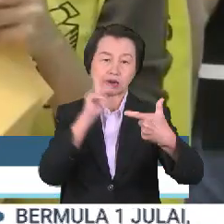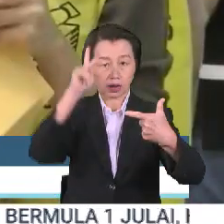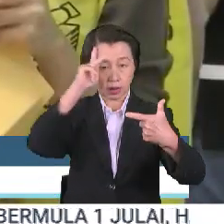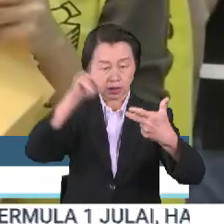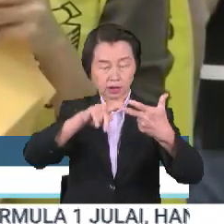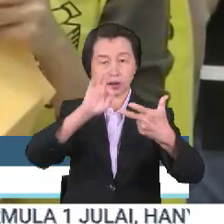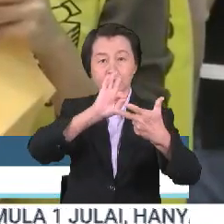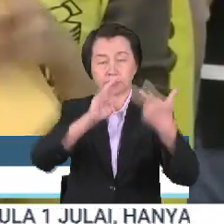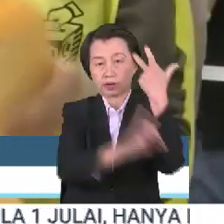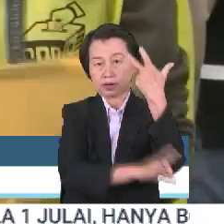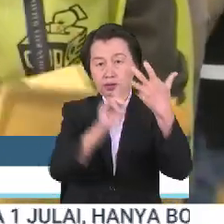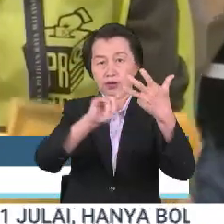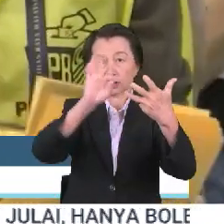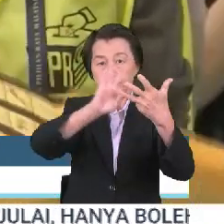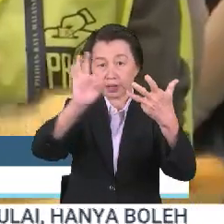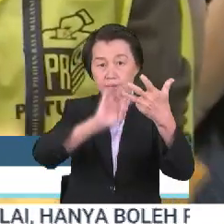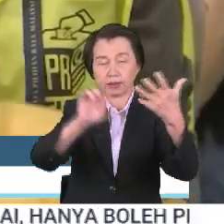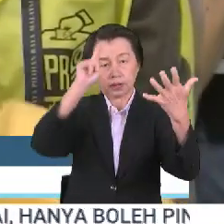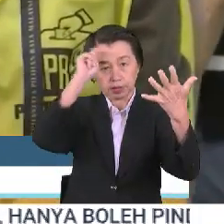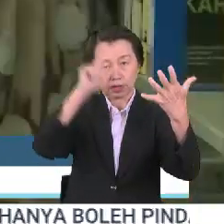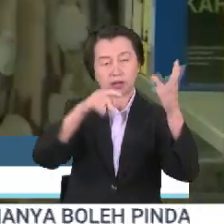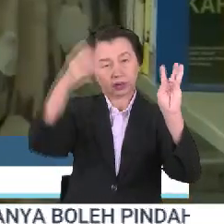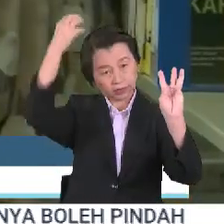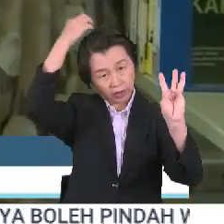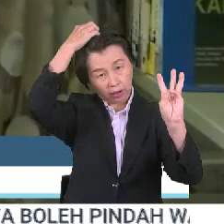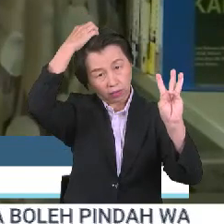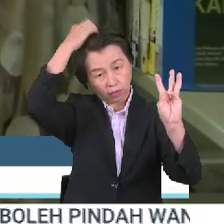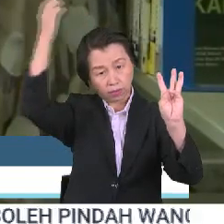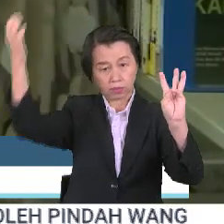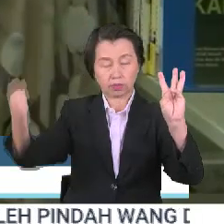Kelantan, Negeri Sembilan, Pulau Pinang, Terengganu dan Selangor.